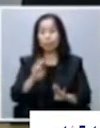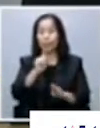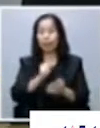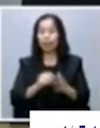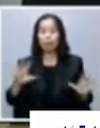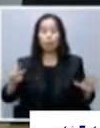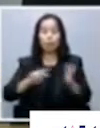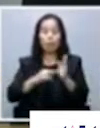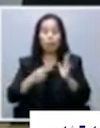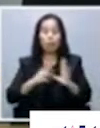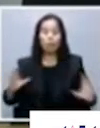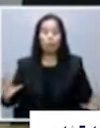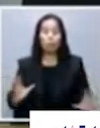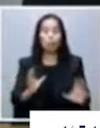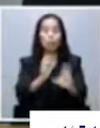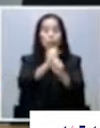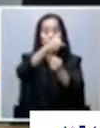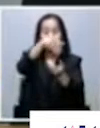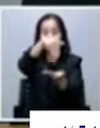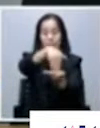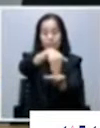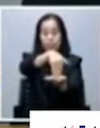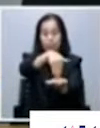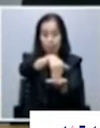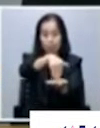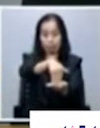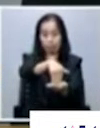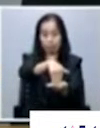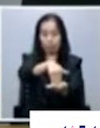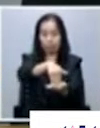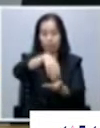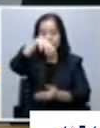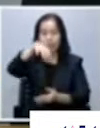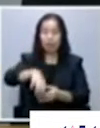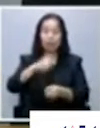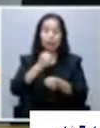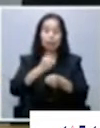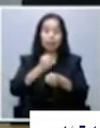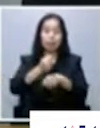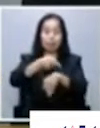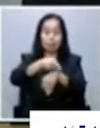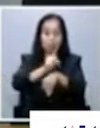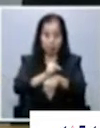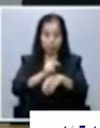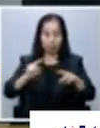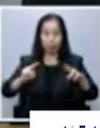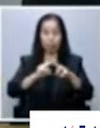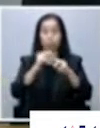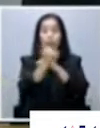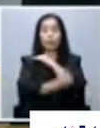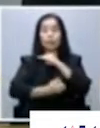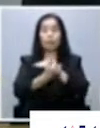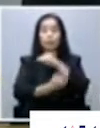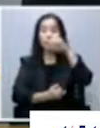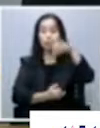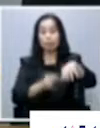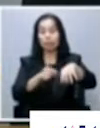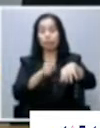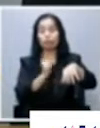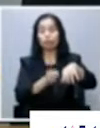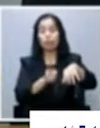มศูนย์ที่ส่วนกลางนั่นก็คือสำนักงานปลัดกระทรวงการต่างประเทศมาโดยตลอดนะครับวันนี้ก็ยังเ